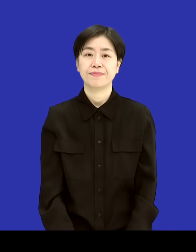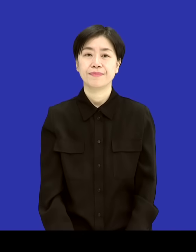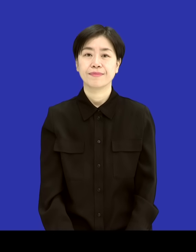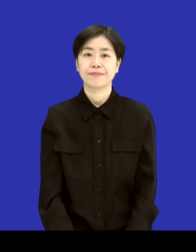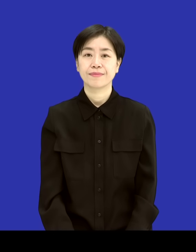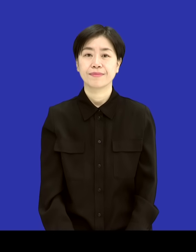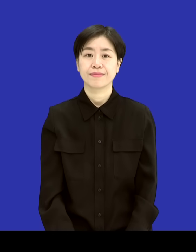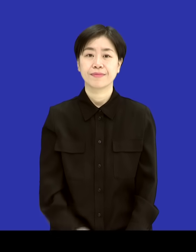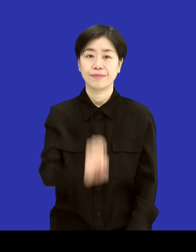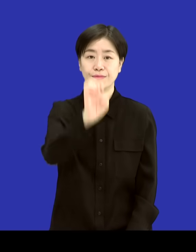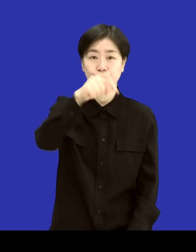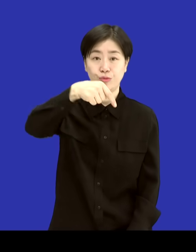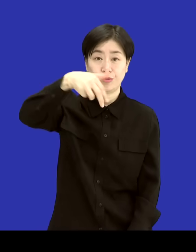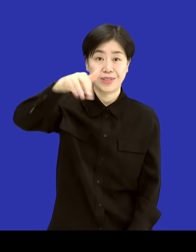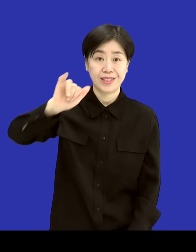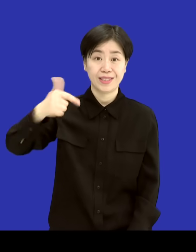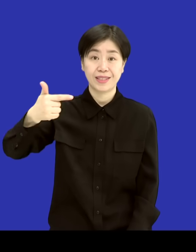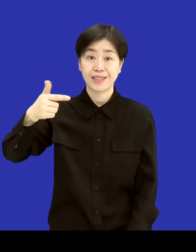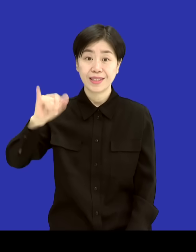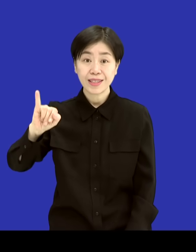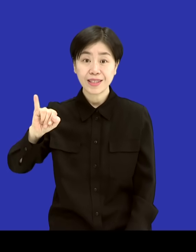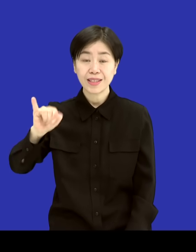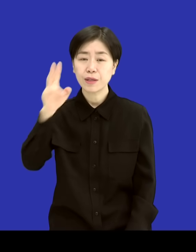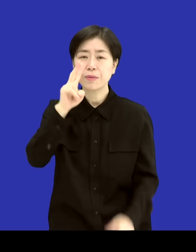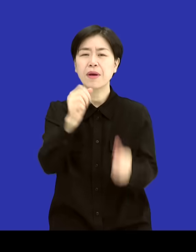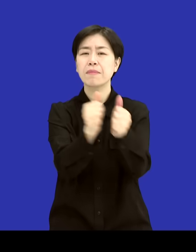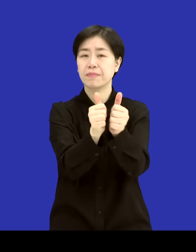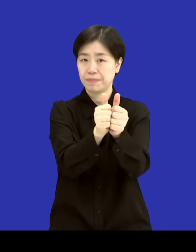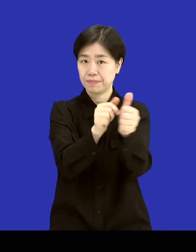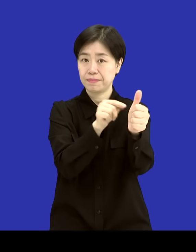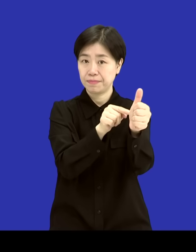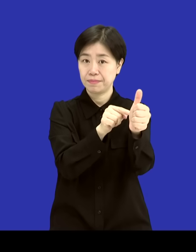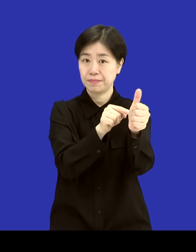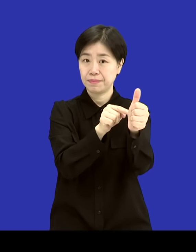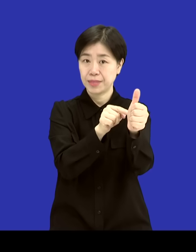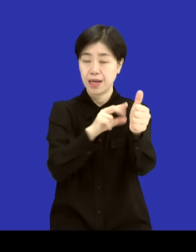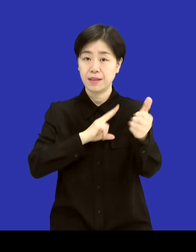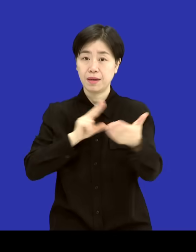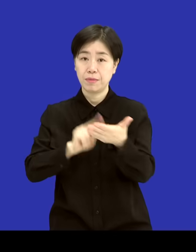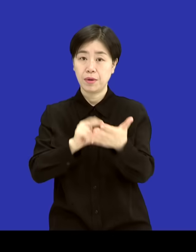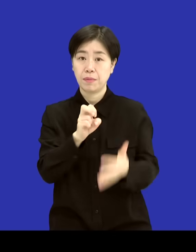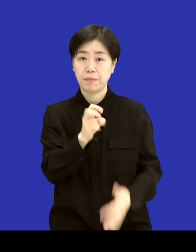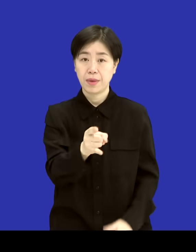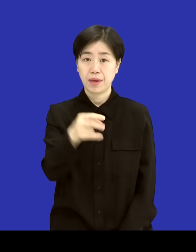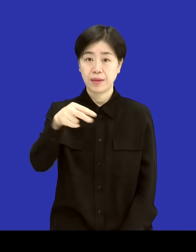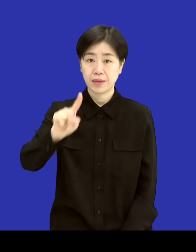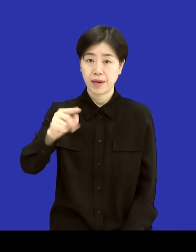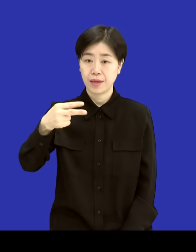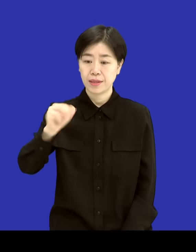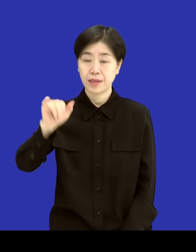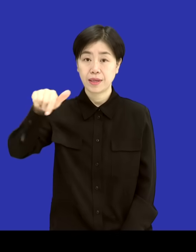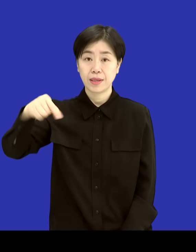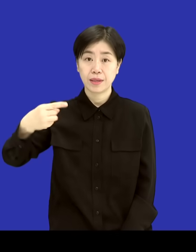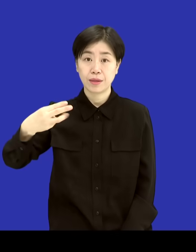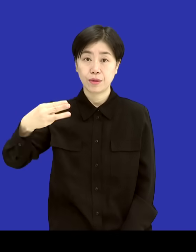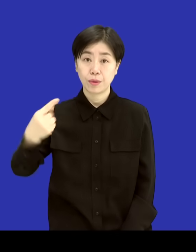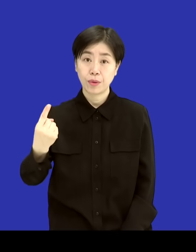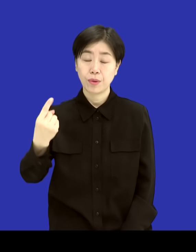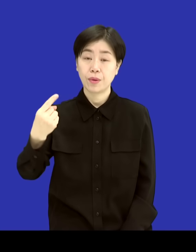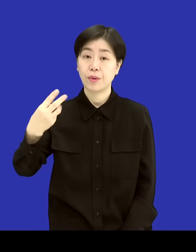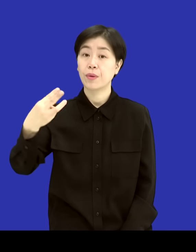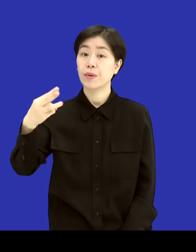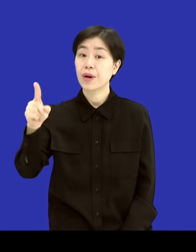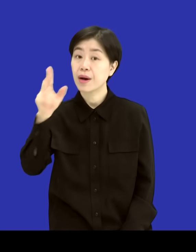가서 이제 예. 푸치니의 미사 메사디 글로리아라는 미사곡을 부르는데 예. 그